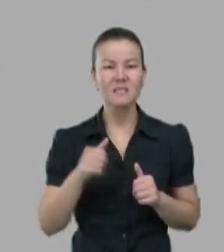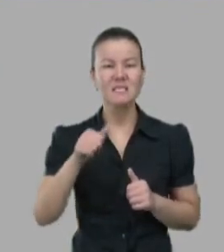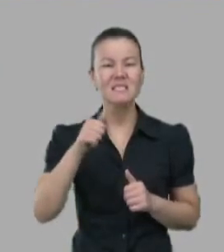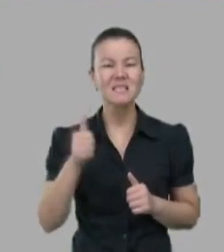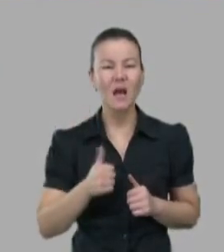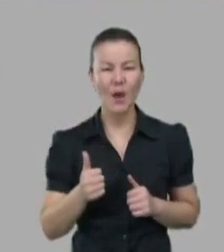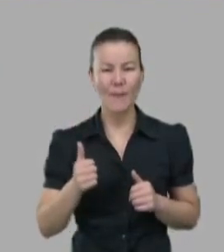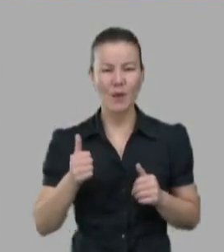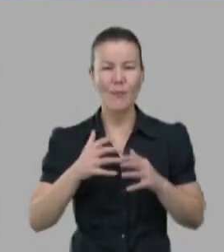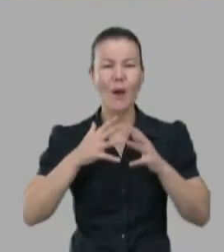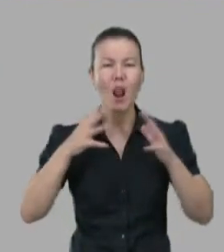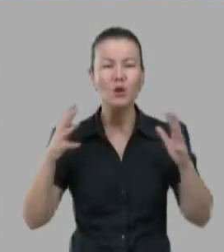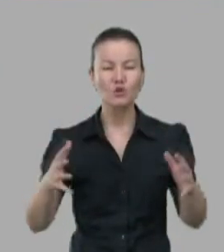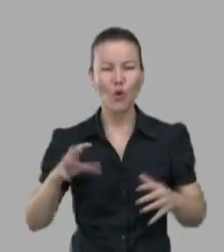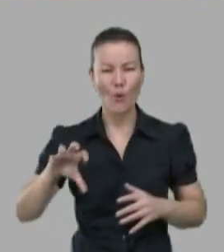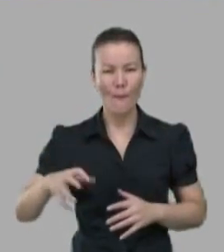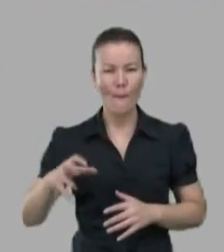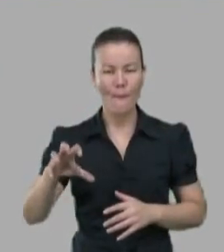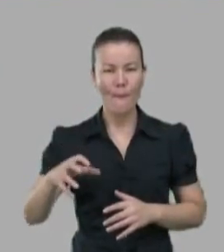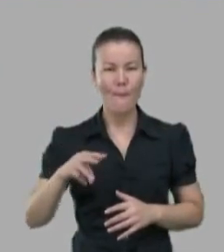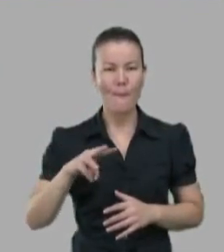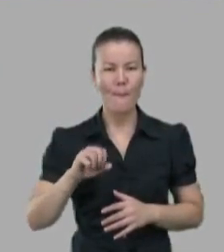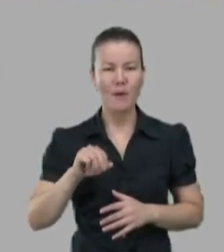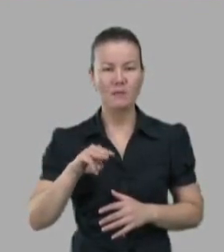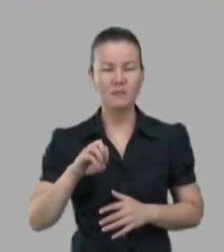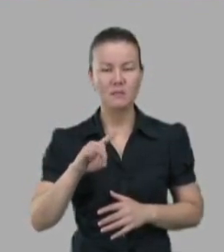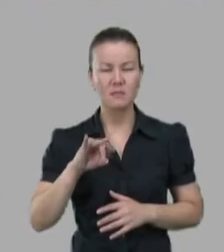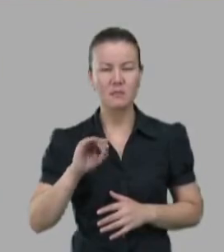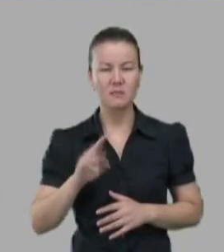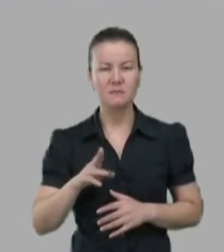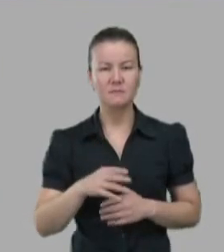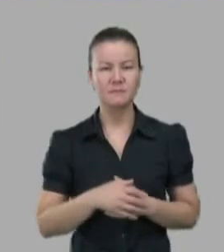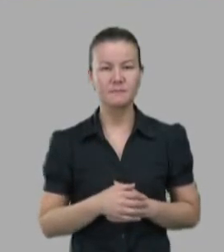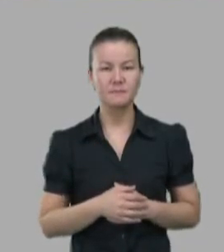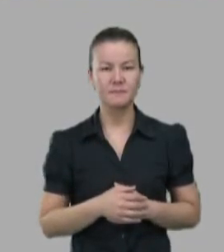Назовите самый большой материк.